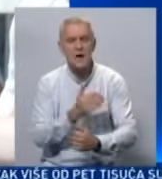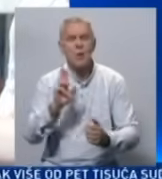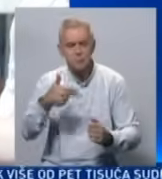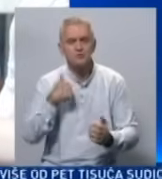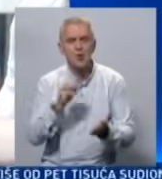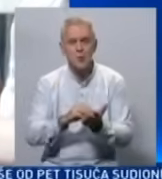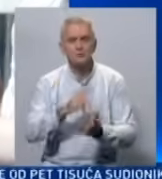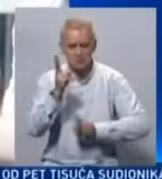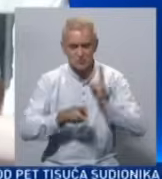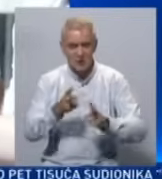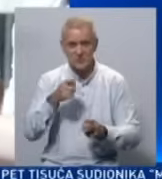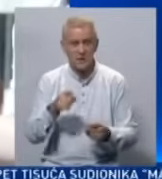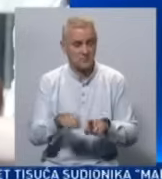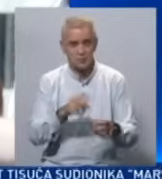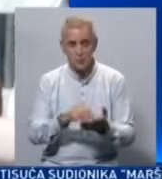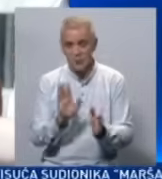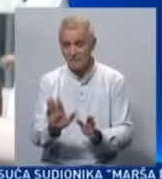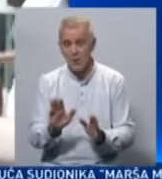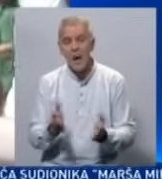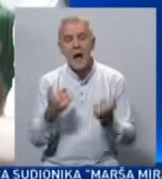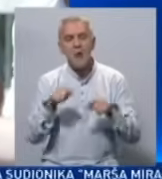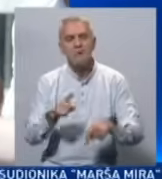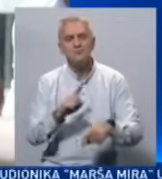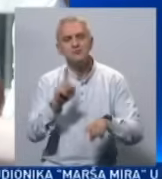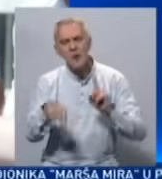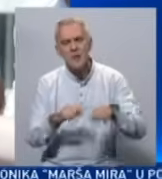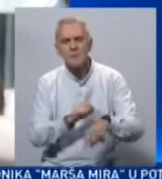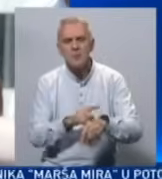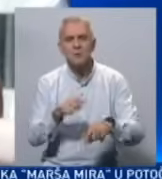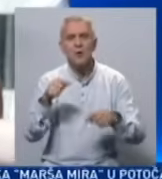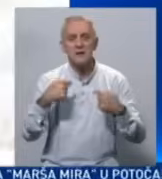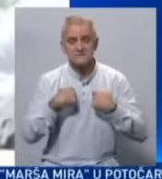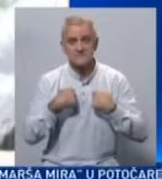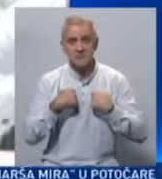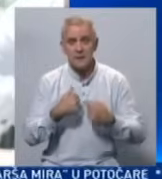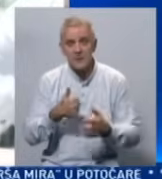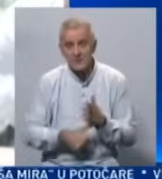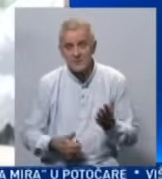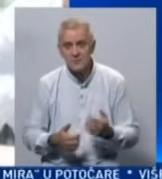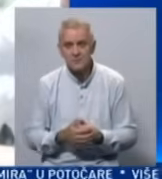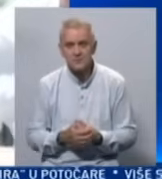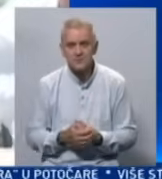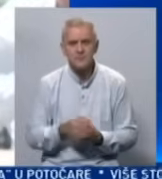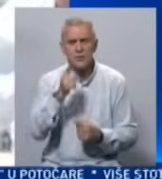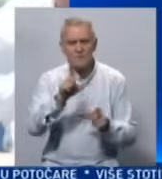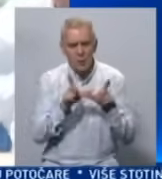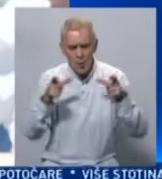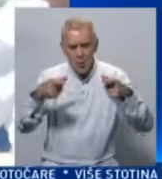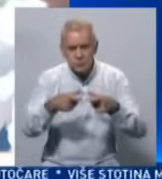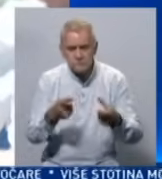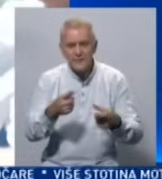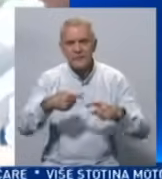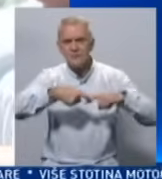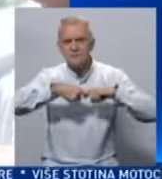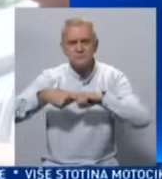još ovoliko, ali ovo su neki momenti, ali ovo je za mene premijerno. Sama ta Ovčara tamo, samo to povezivanje